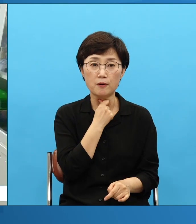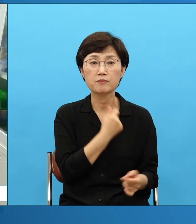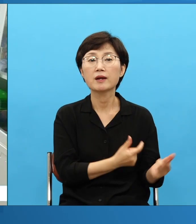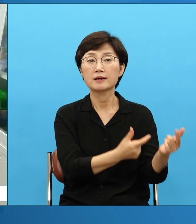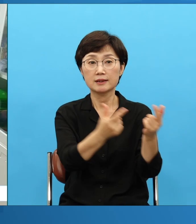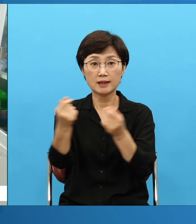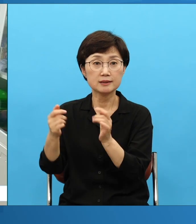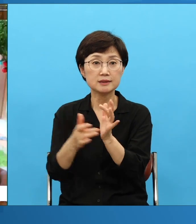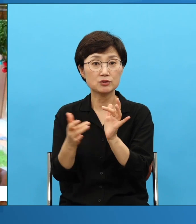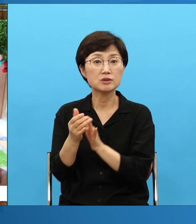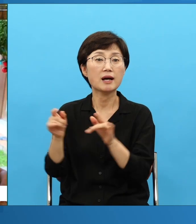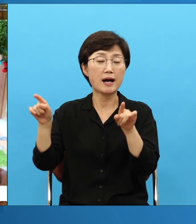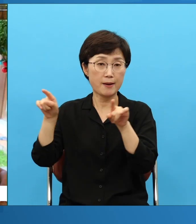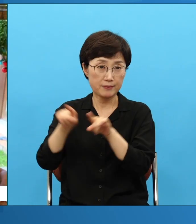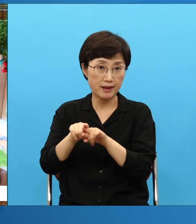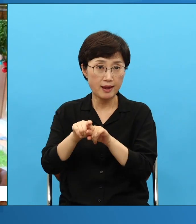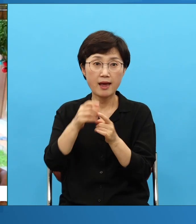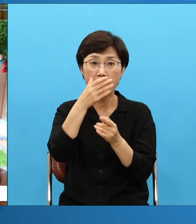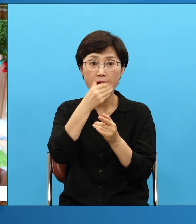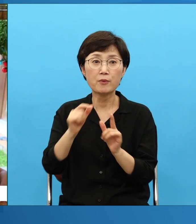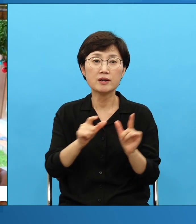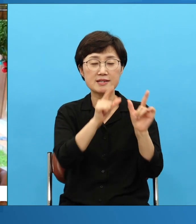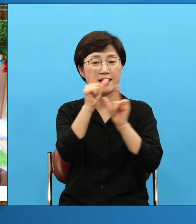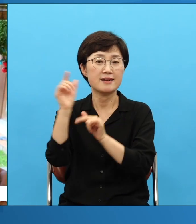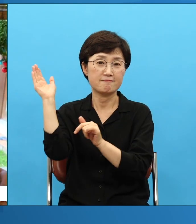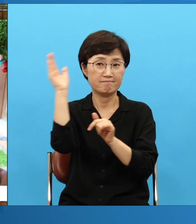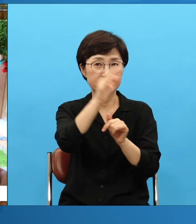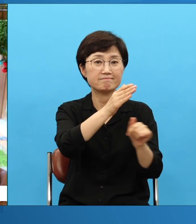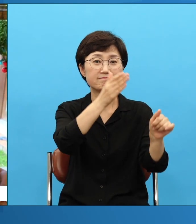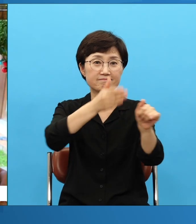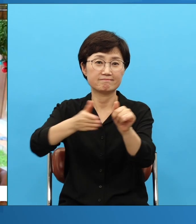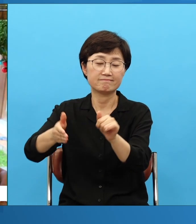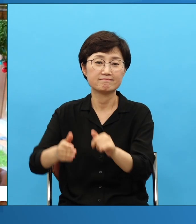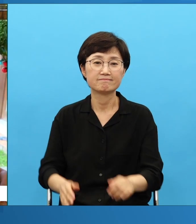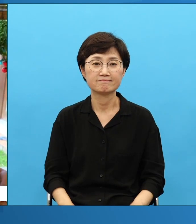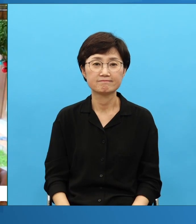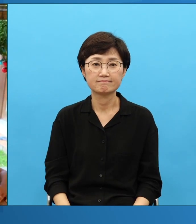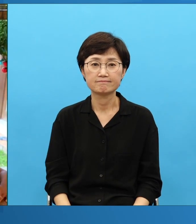같이 예수님과 함께하는 행복한 여정을 누리자.